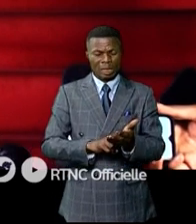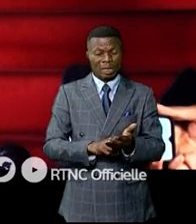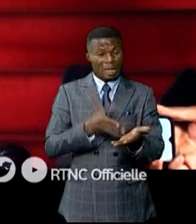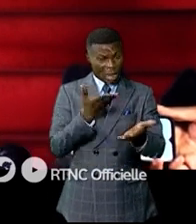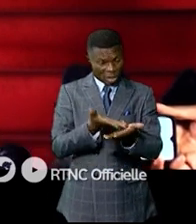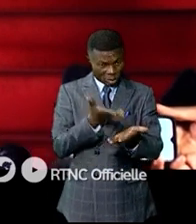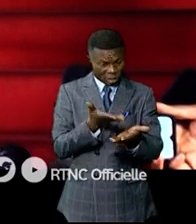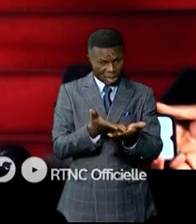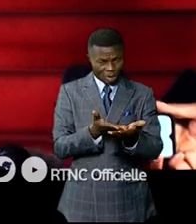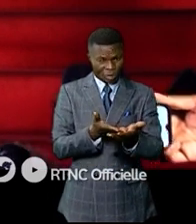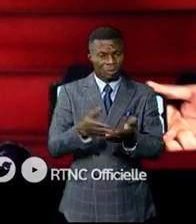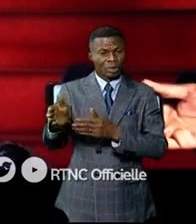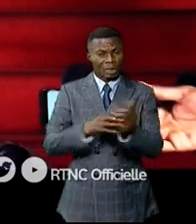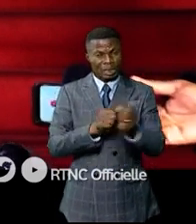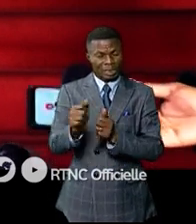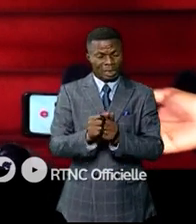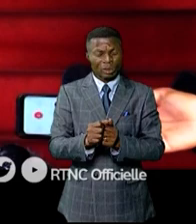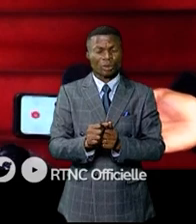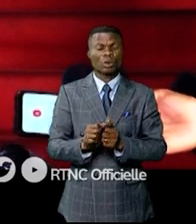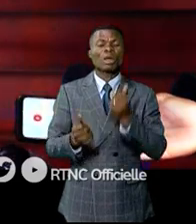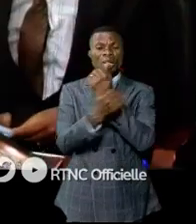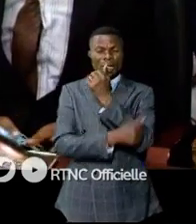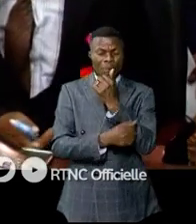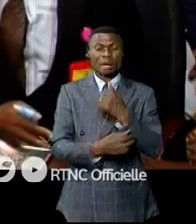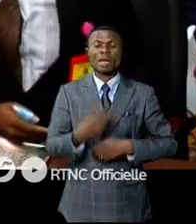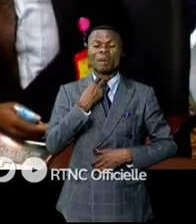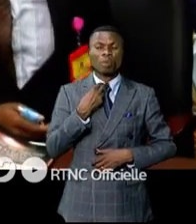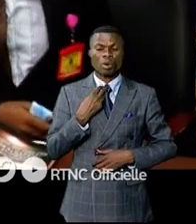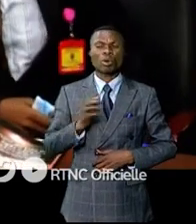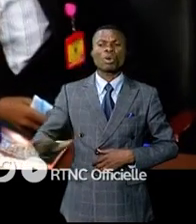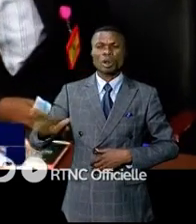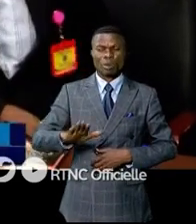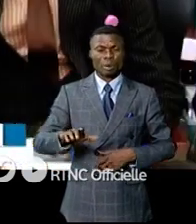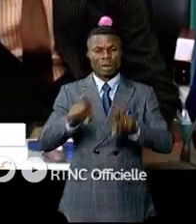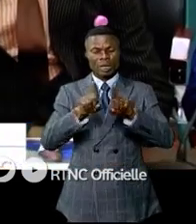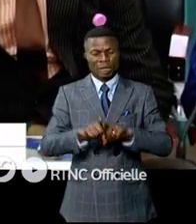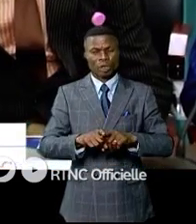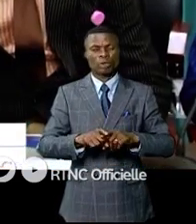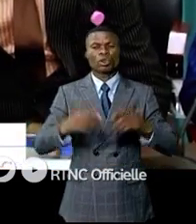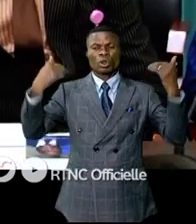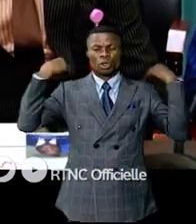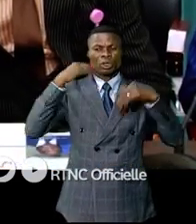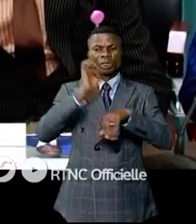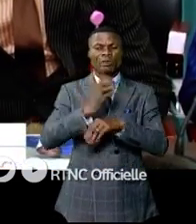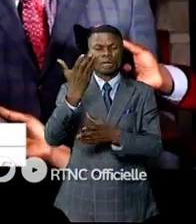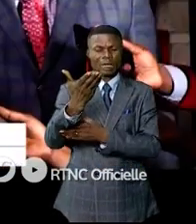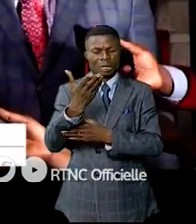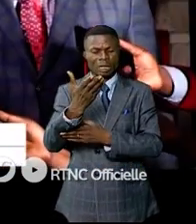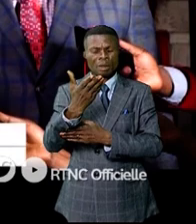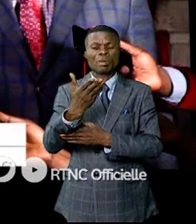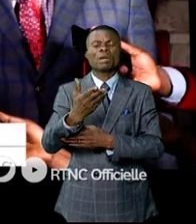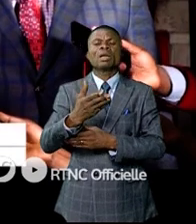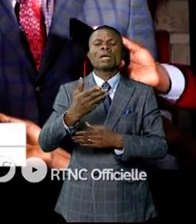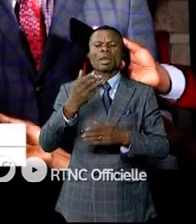base de tous les blocages que nous connaissons. Et les hommes d'église ont, eux, recommandé au président de la République d'associer Dieu